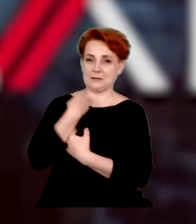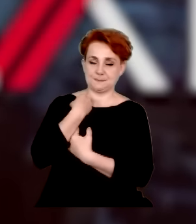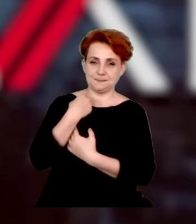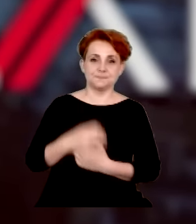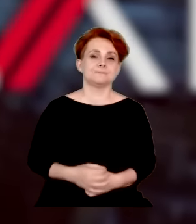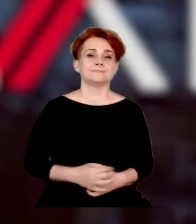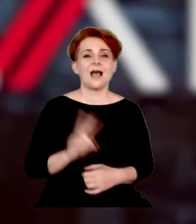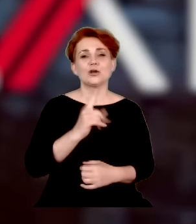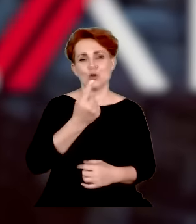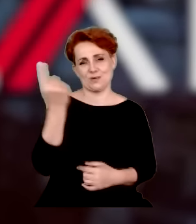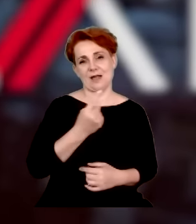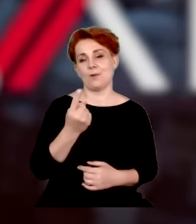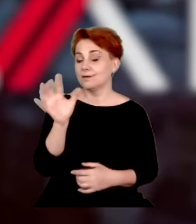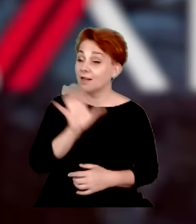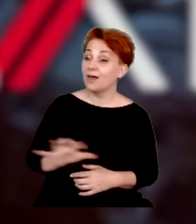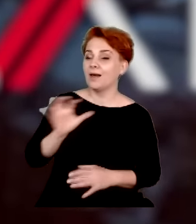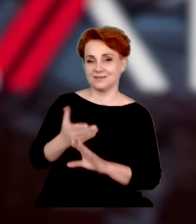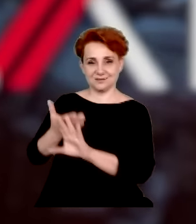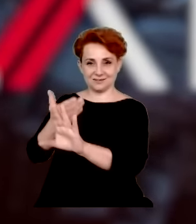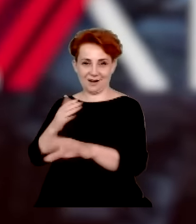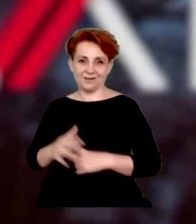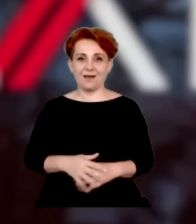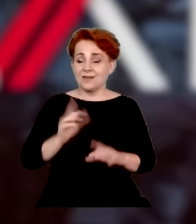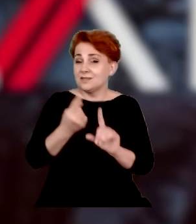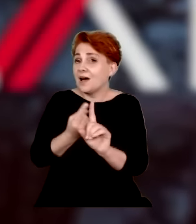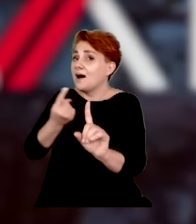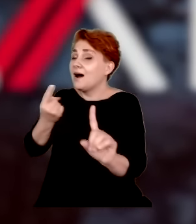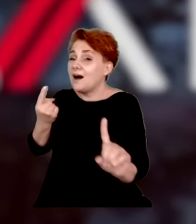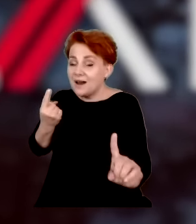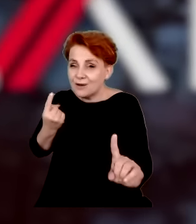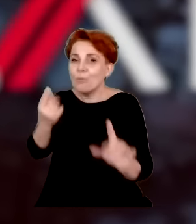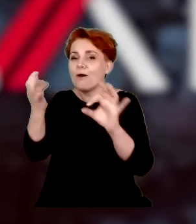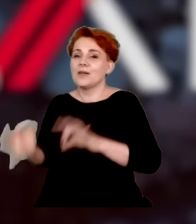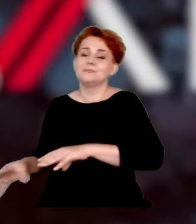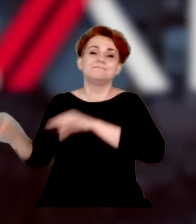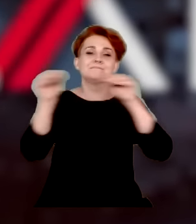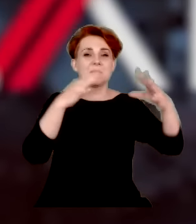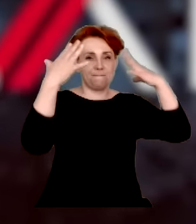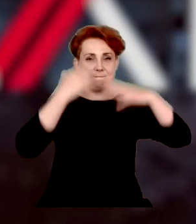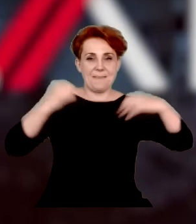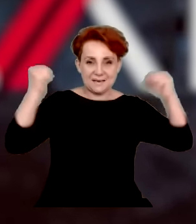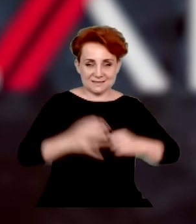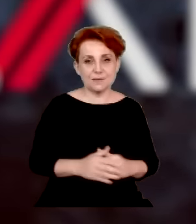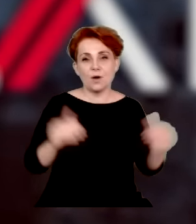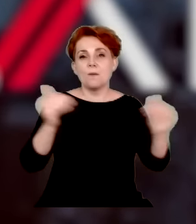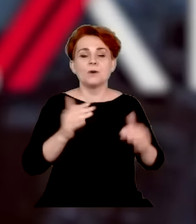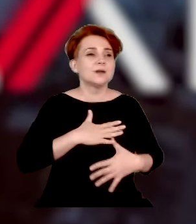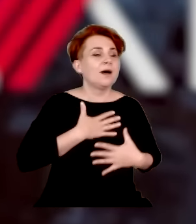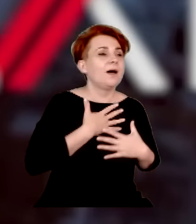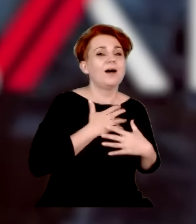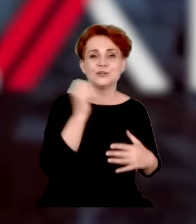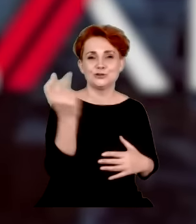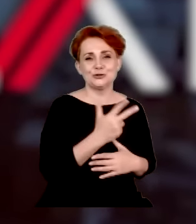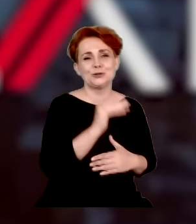nam zabroni podziwiać je z daleka? Nawet bardzo daleka, bo przeniesiemy się do zoo w Meksyku. Można tam zachwycać się trzema małymi